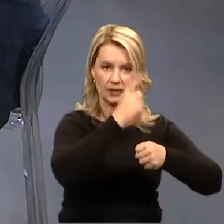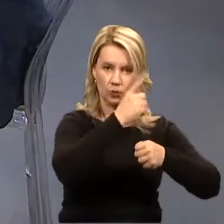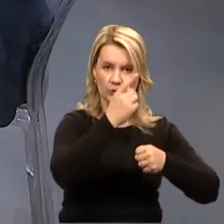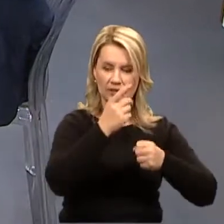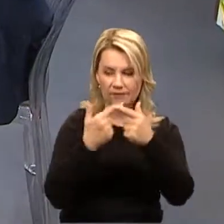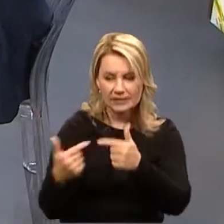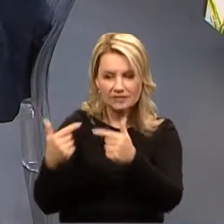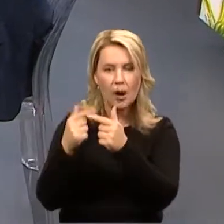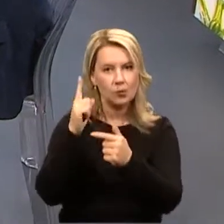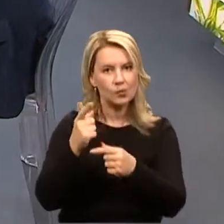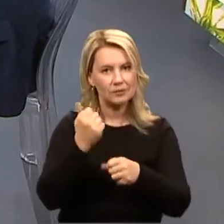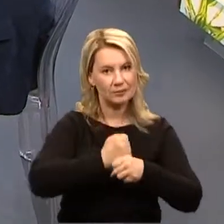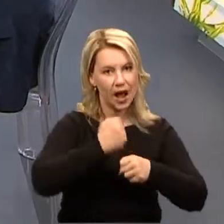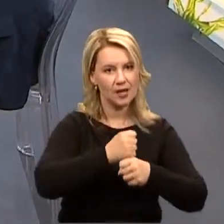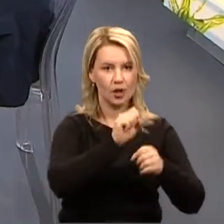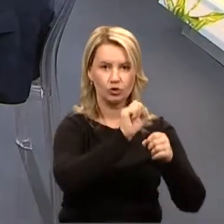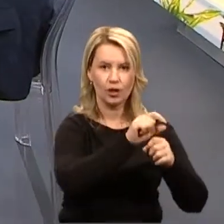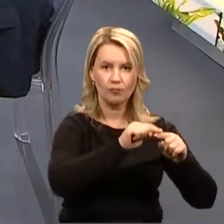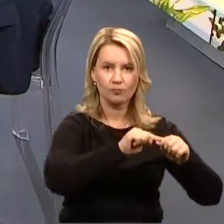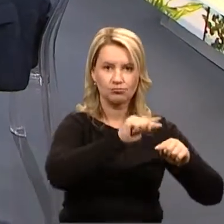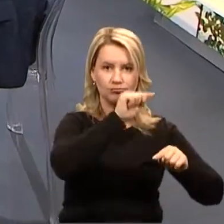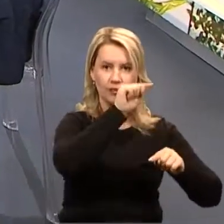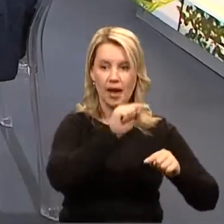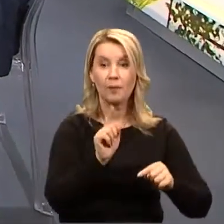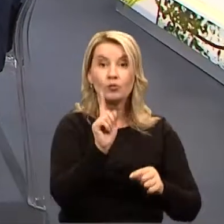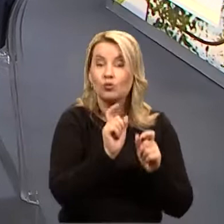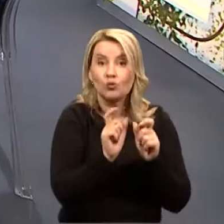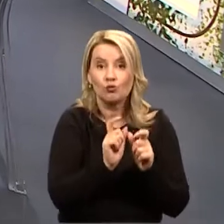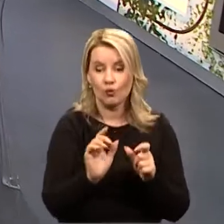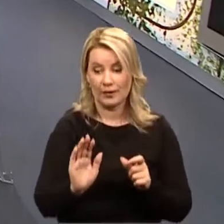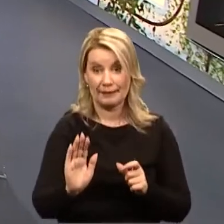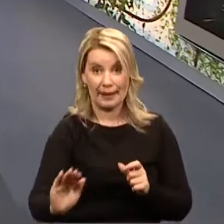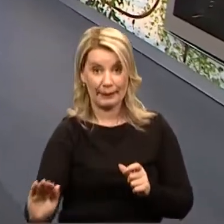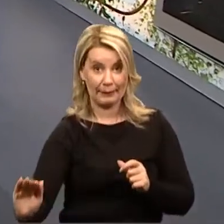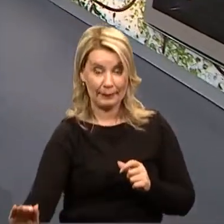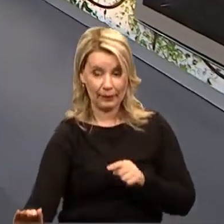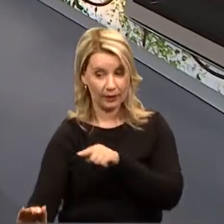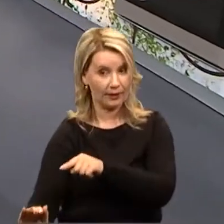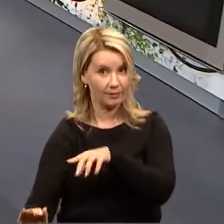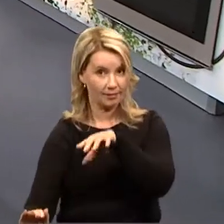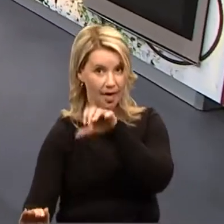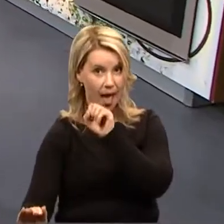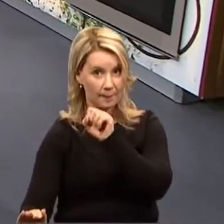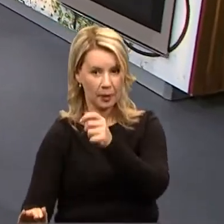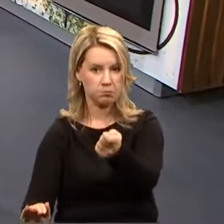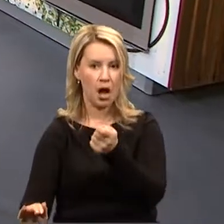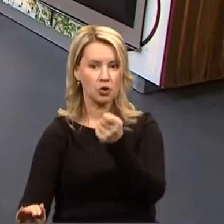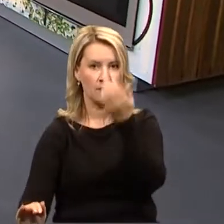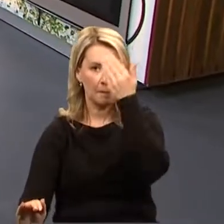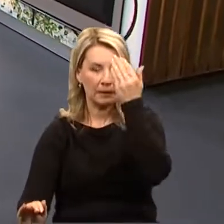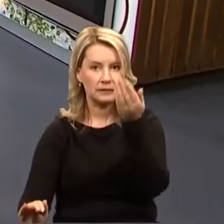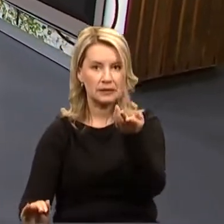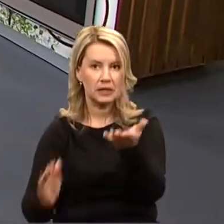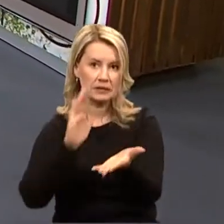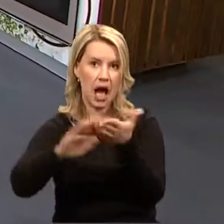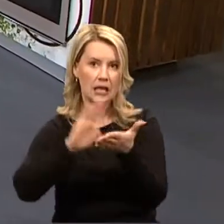děti tady vlastně to ještě nechápou a nerozumí tomu. A pokud to dítě se osamostatní a chodí